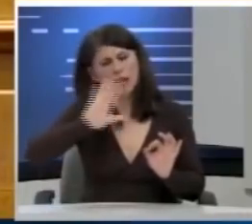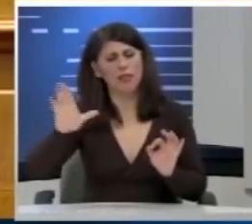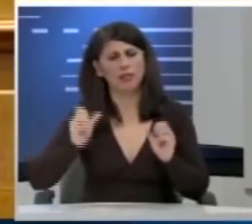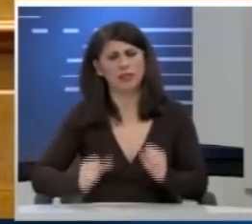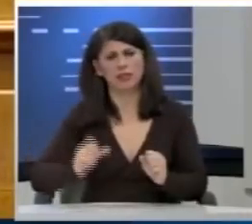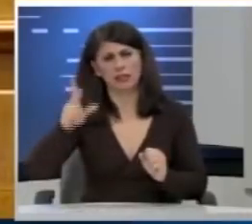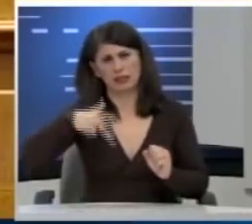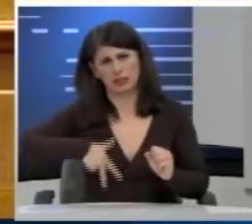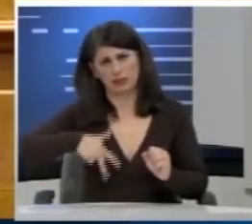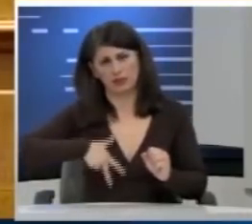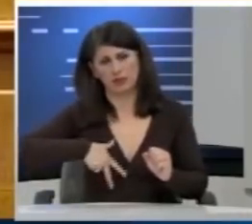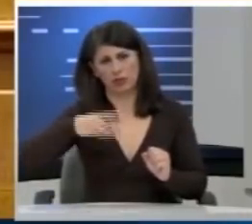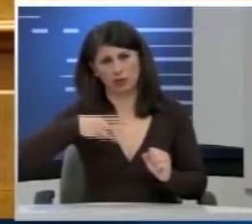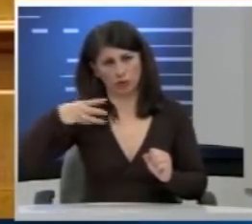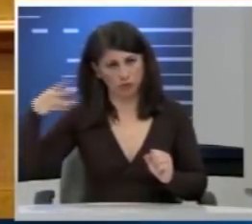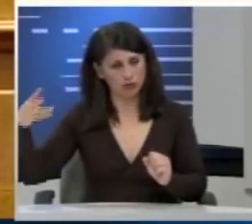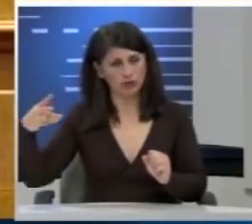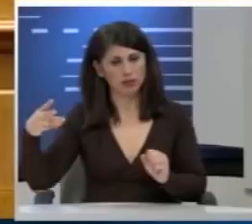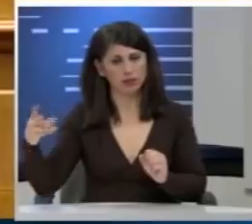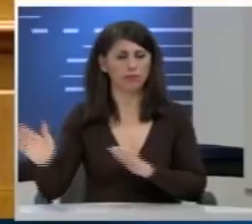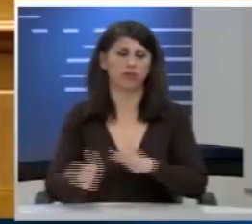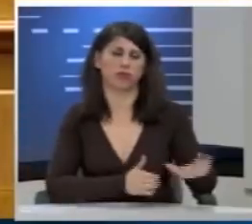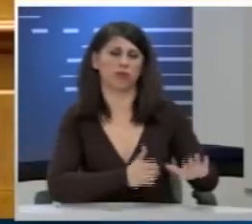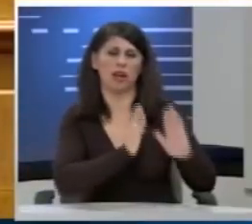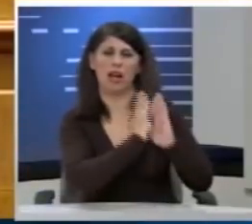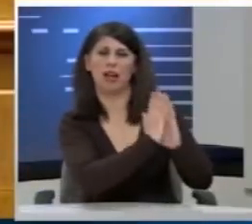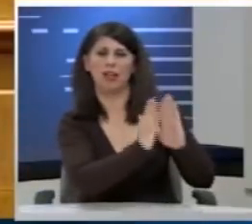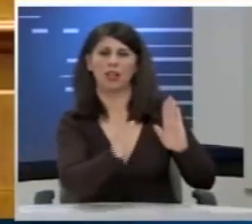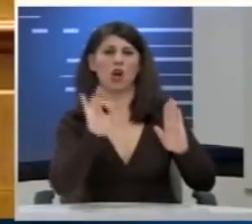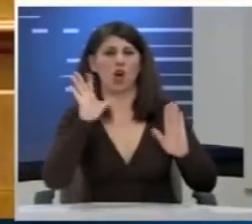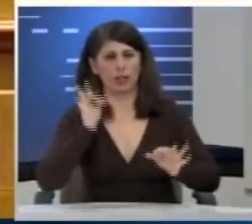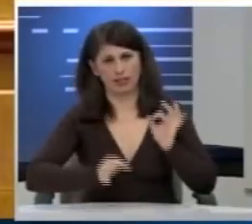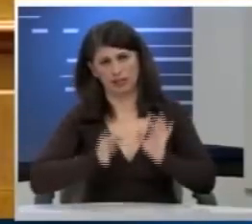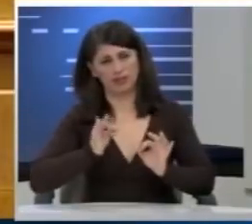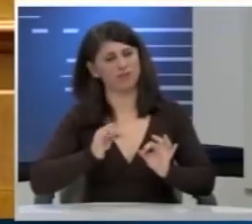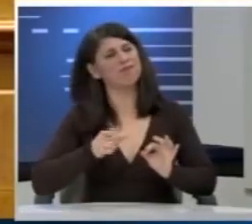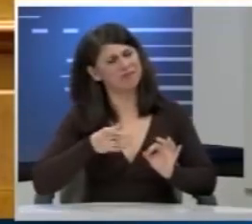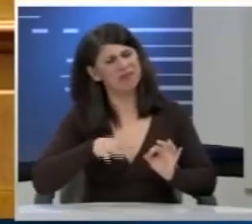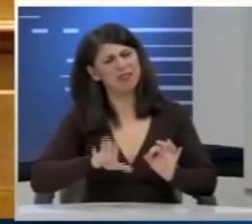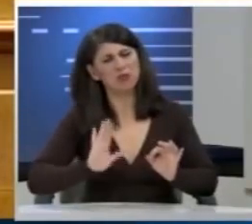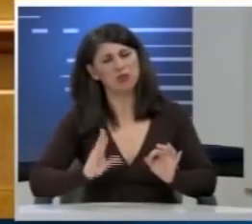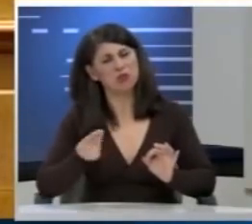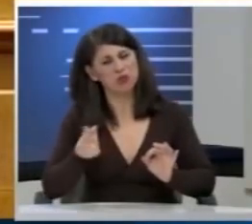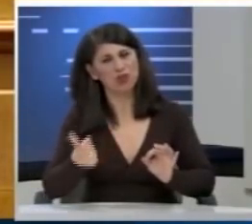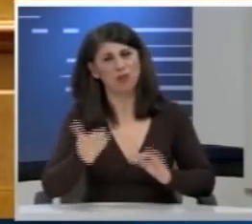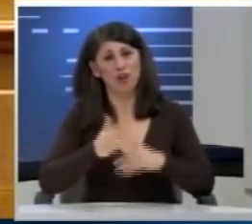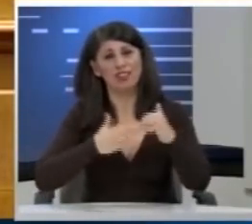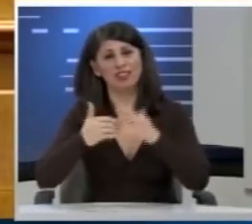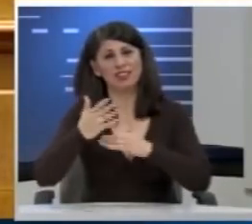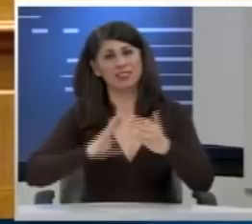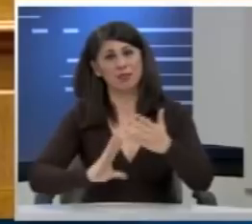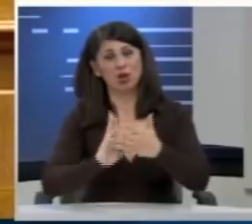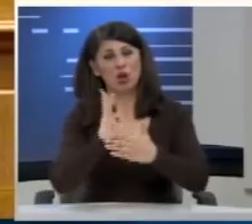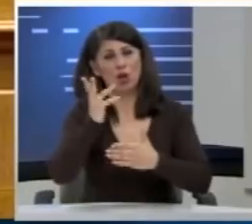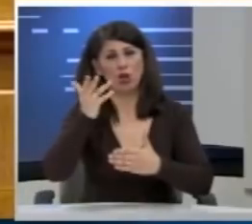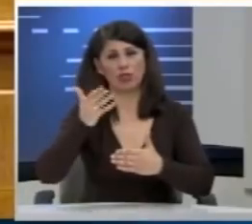της κυβέρνησης του ΣΥΡΙΖΑ μπήκε στο αρχείο χωρίς συζήτηση. Κάπως έτσι χτίζει μάλλον τα